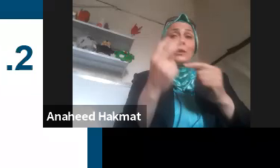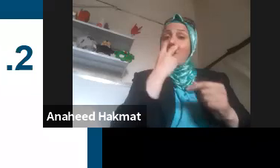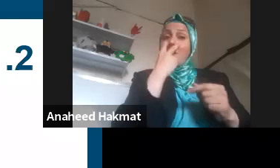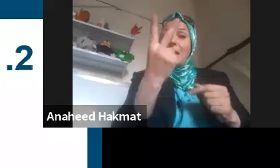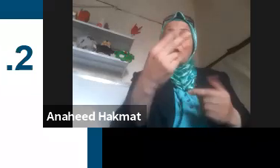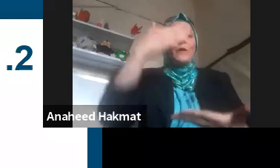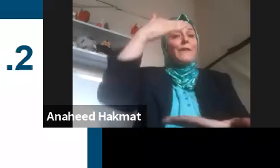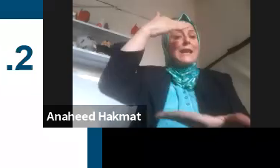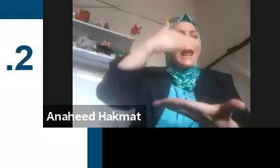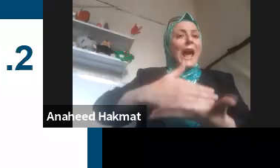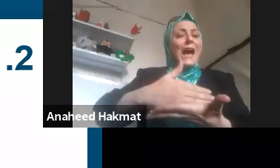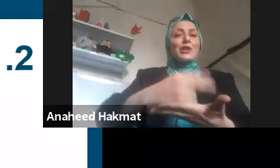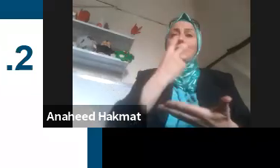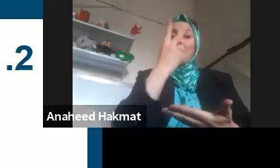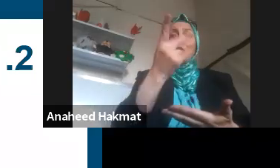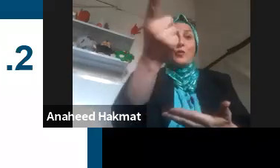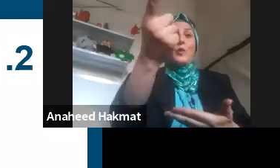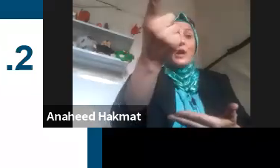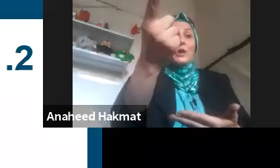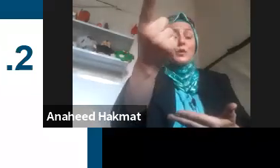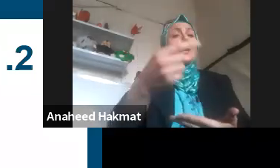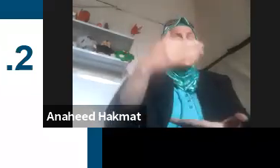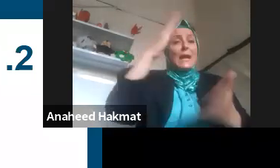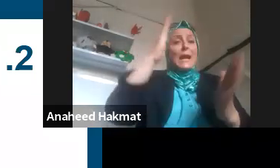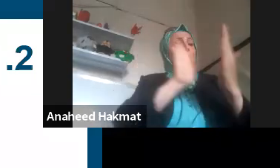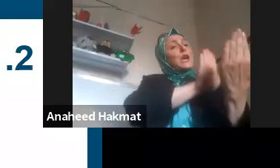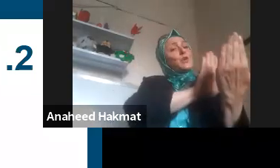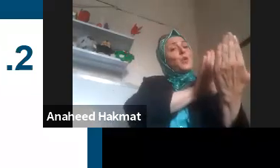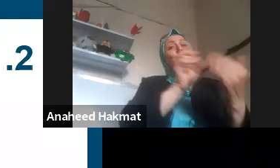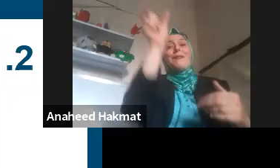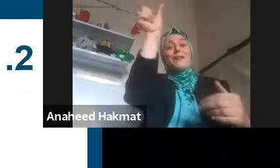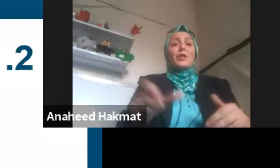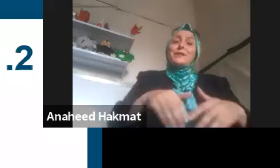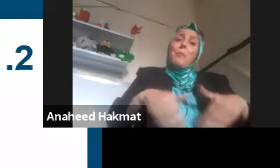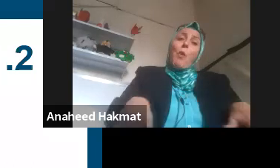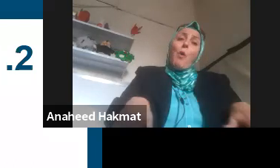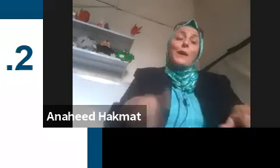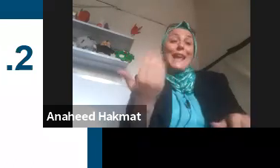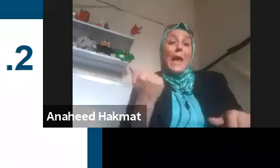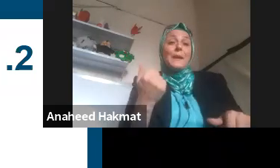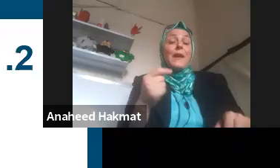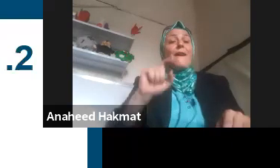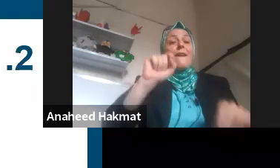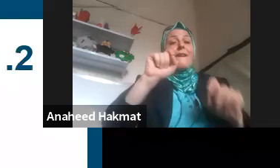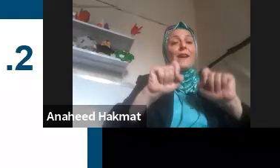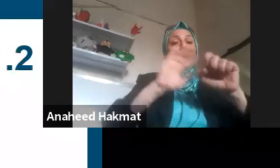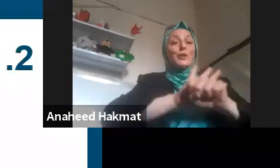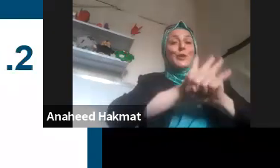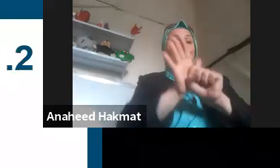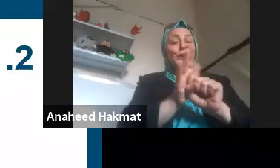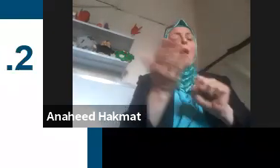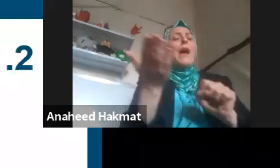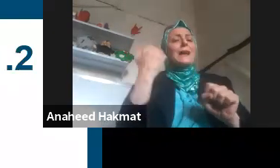عم بيشوفوها أو عم بيواجهوها الأولاد اللي عندهم إعاقة. قبل كورونا كان عنا عشرات آلاف من